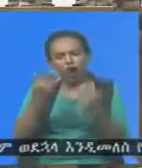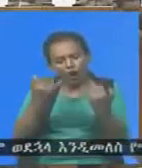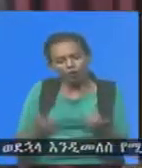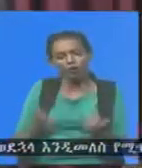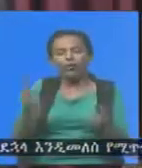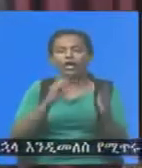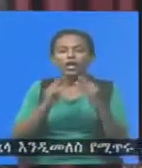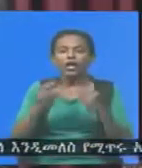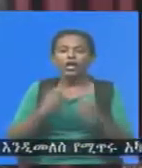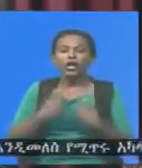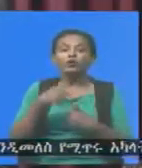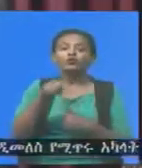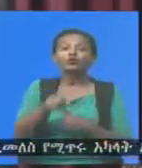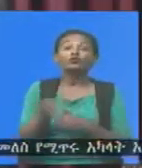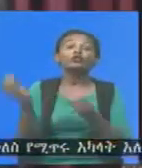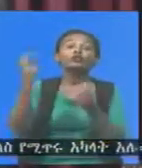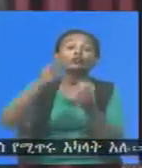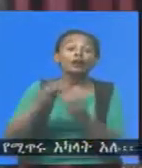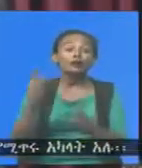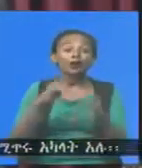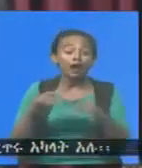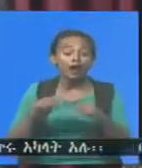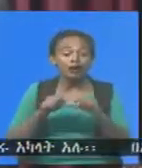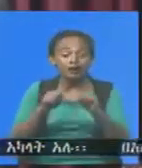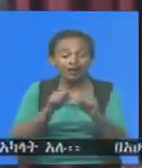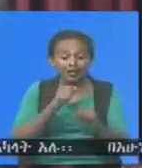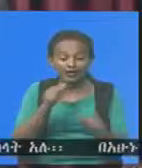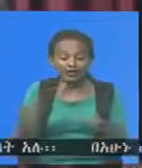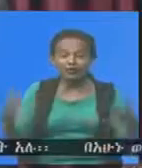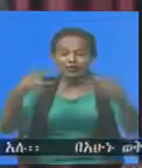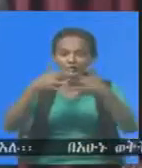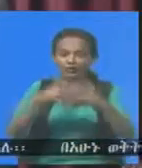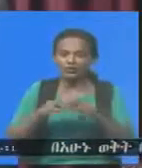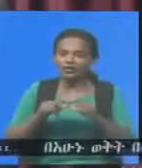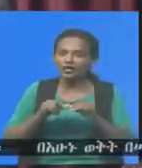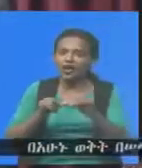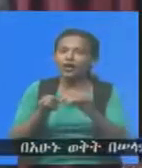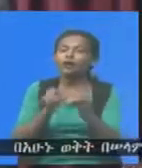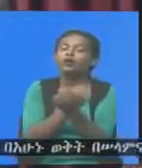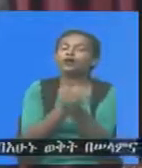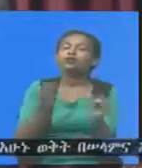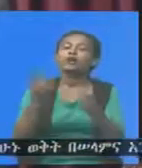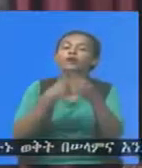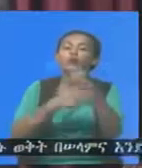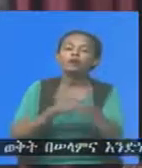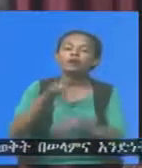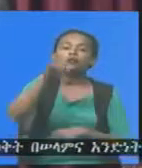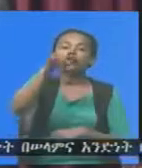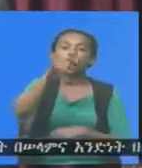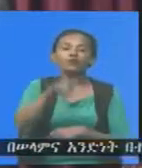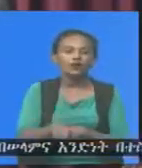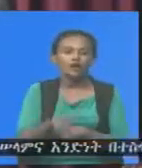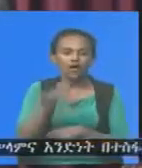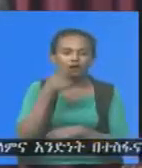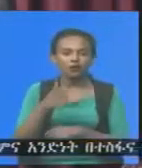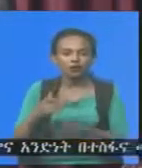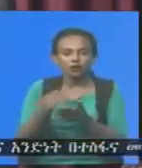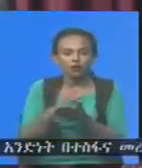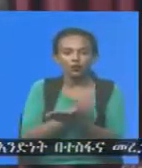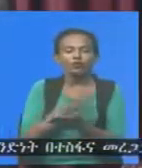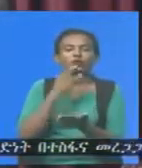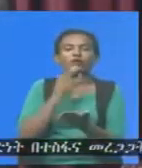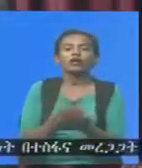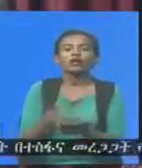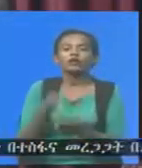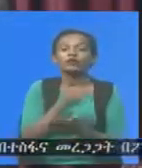ያለው ተጨማሪ መከራ እንዳይቀጥል ግን በትብብር ዘላቂ መፍትሄ ማምጣት ያስፈልጋል ተብሎ ቢወሰድ መልካም